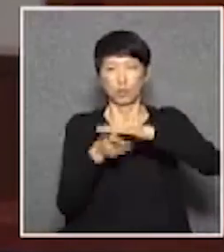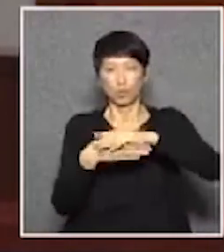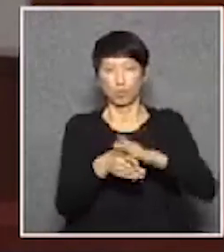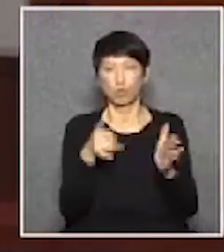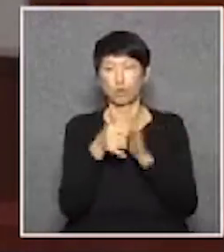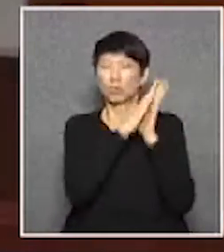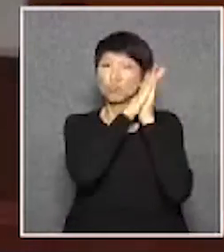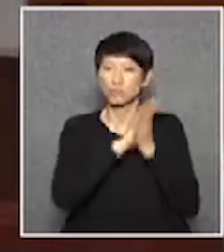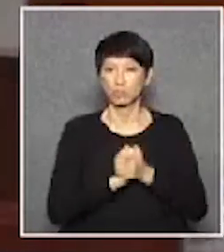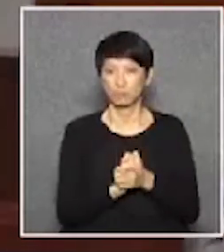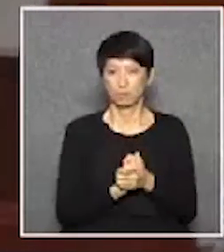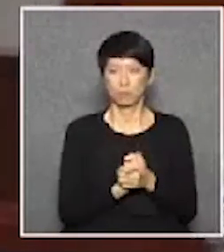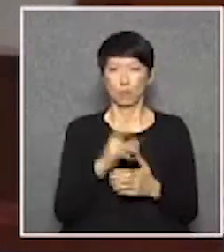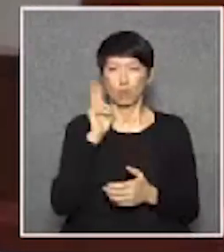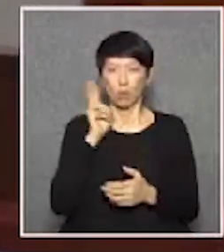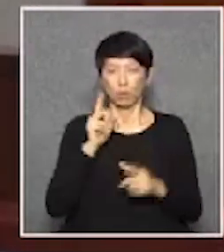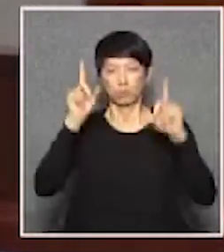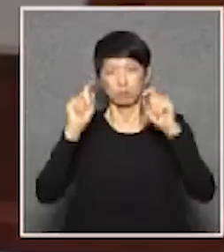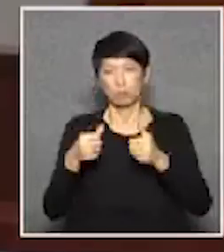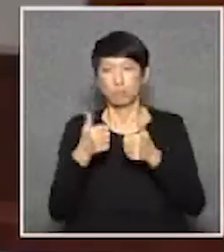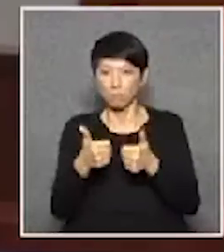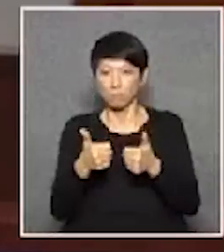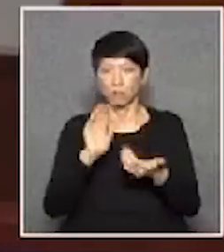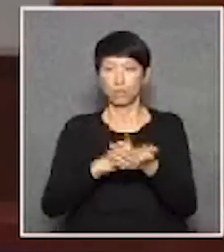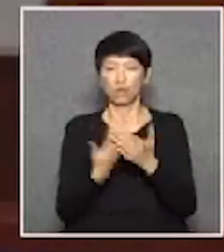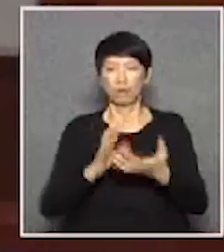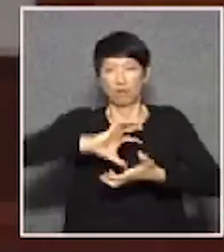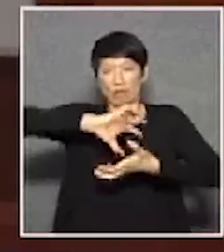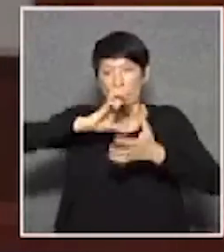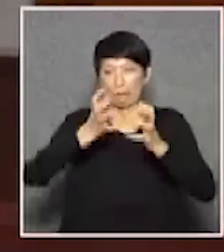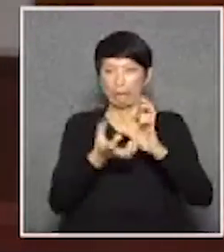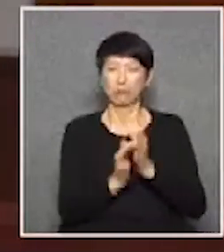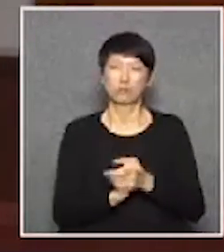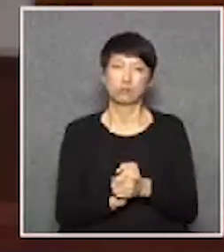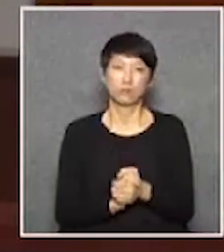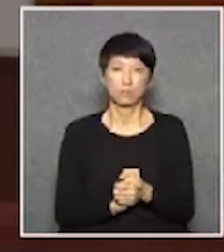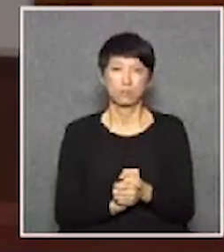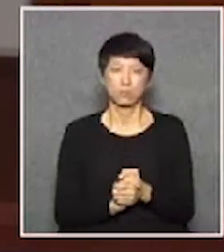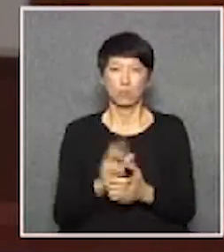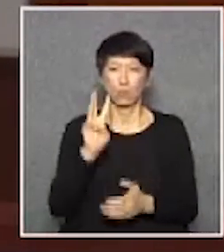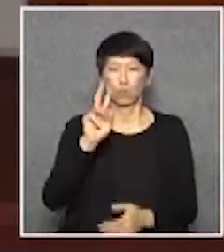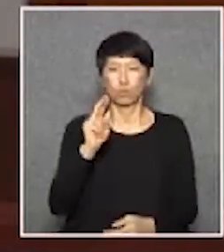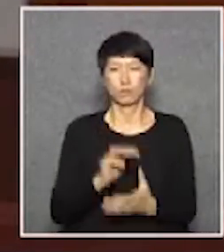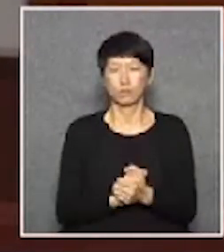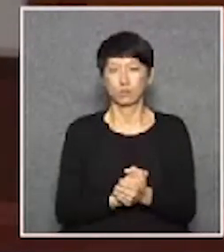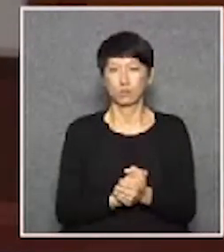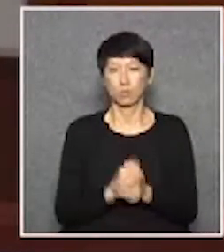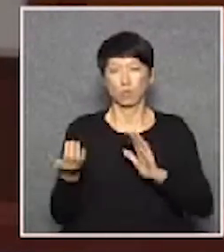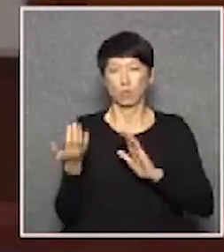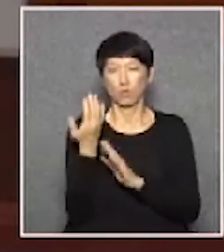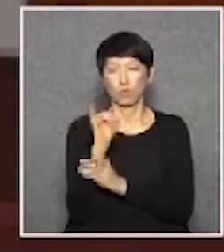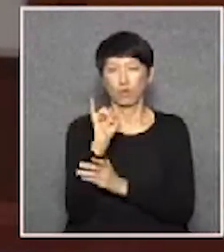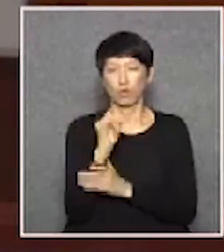吧？好像很有道理，其实就歪理。胡应湘又说反对开发郊野公园是属